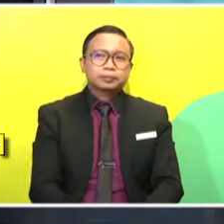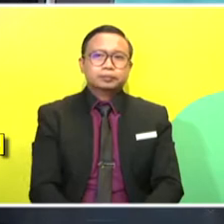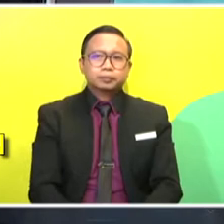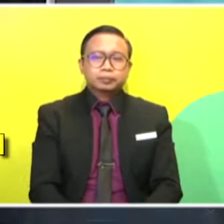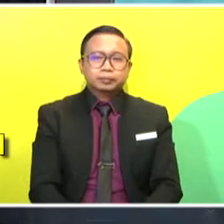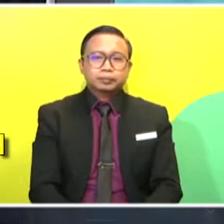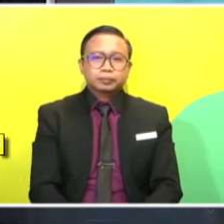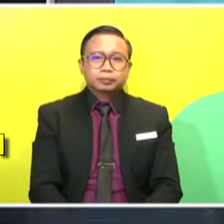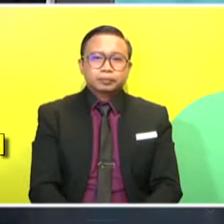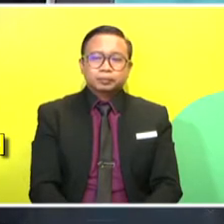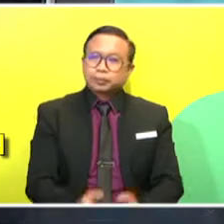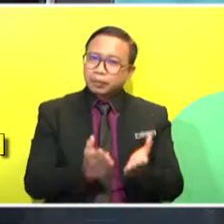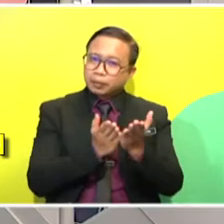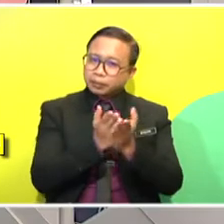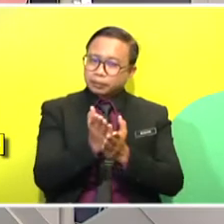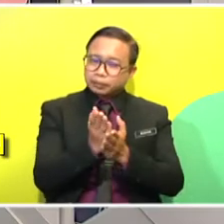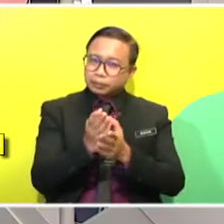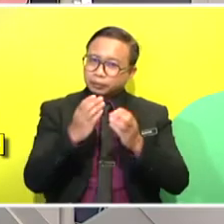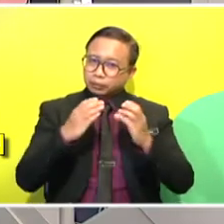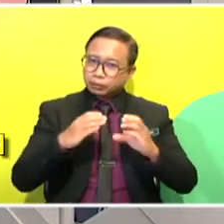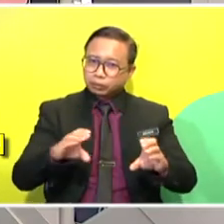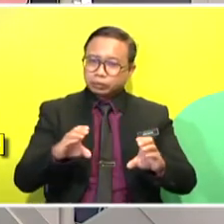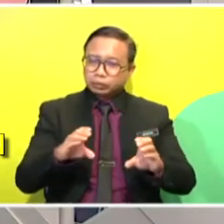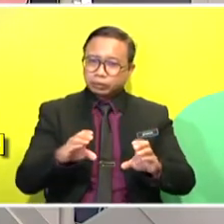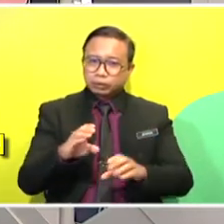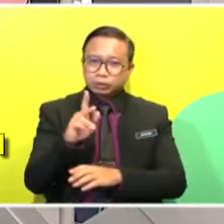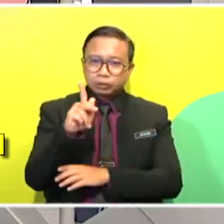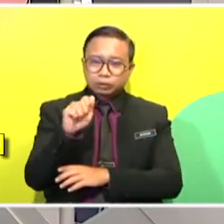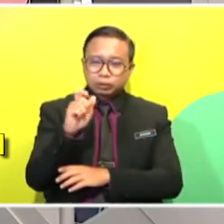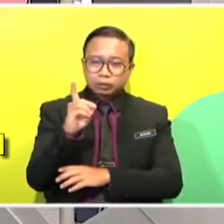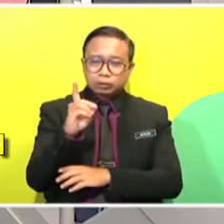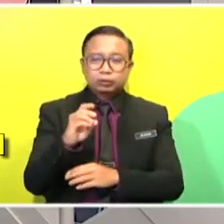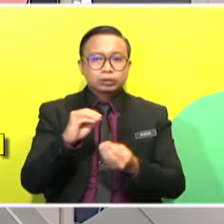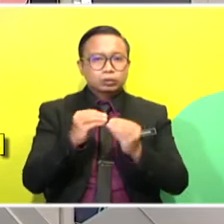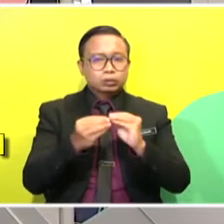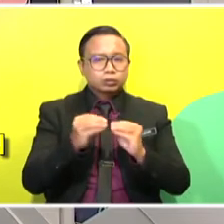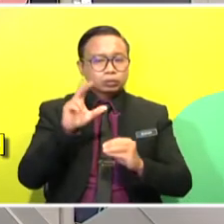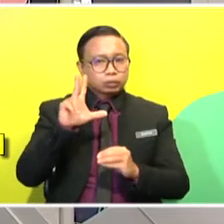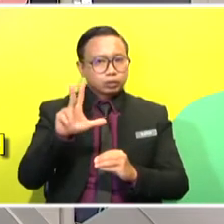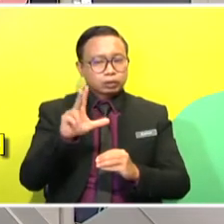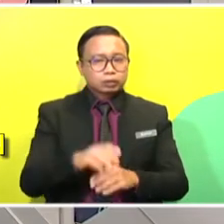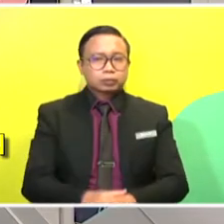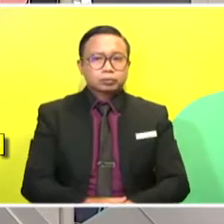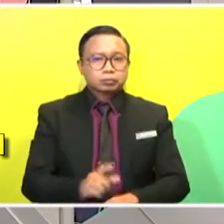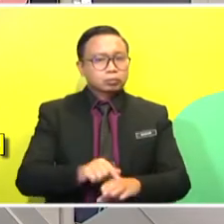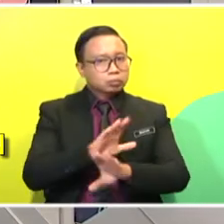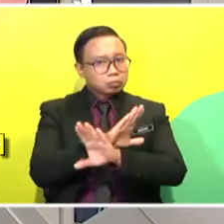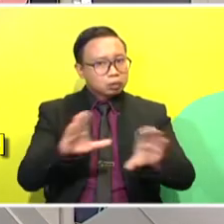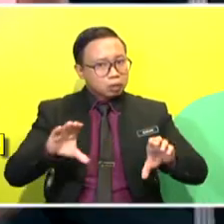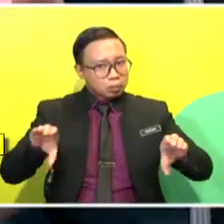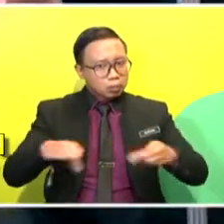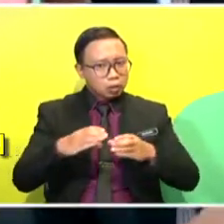Yeay. Seterusnya, saya nak cuba kad yang ini. Kad nombor 3, dilarang membuat